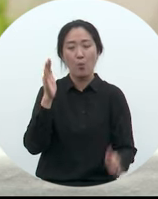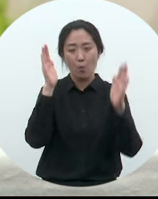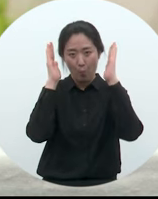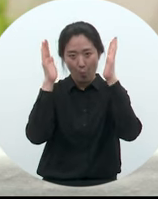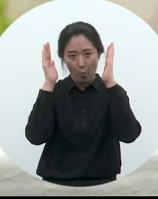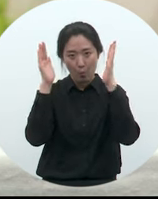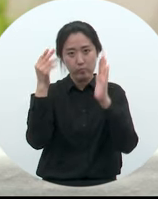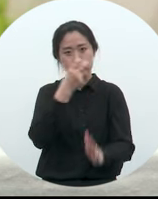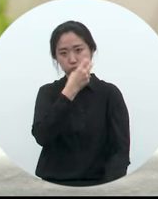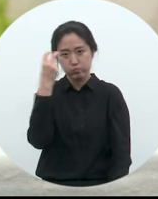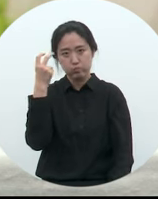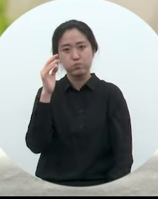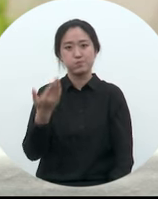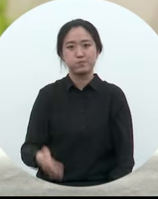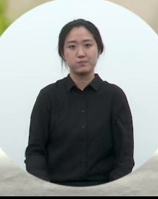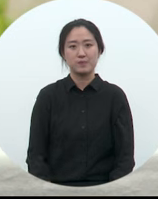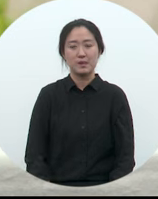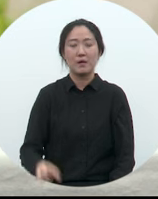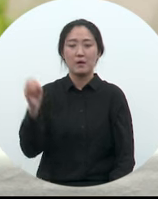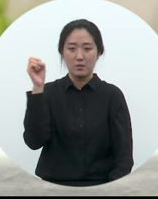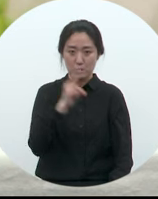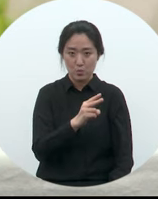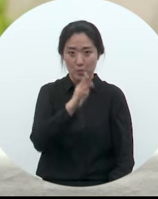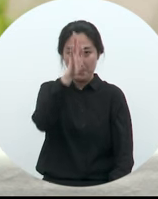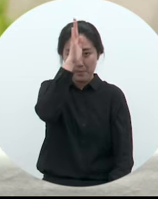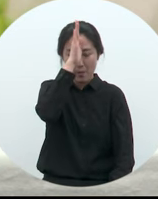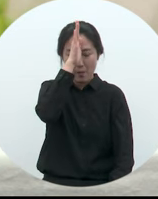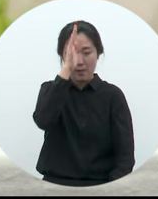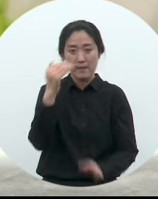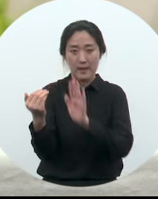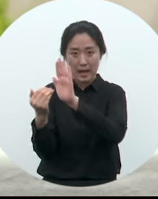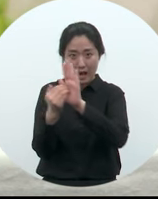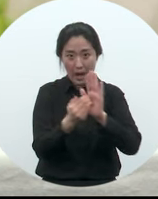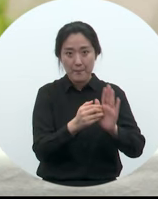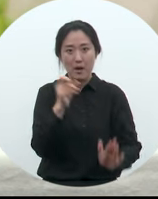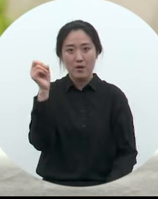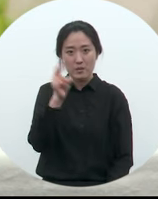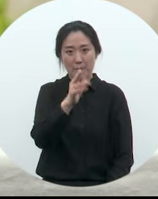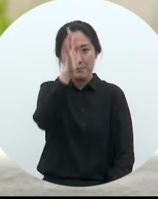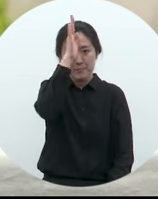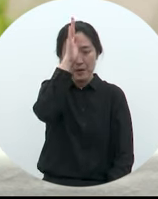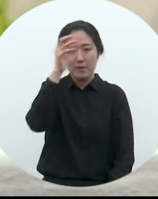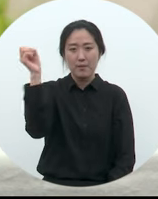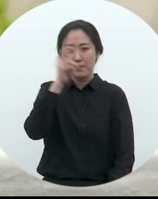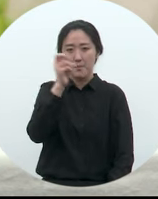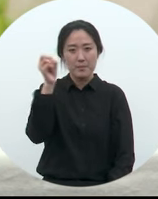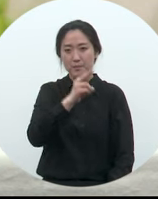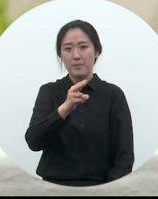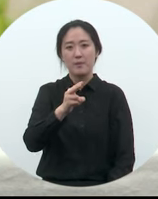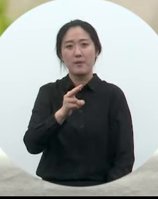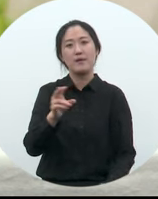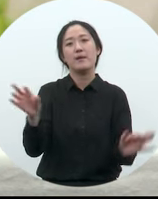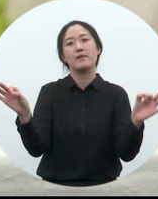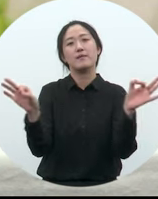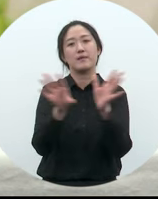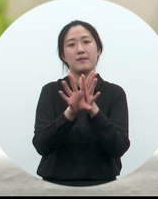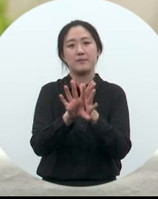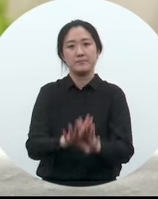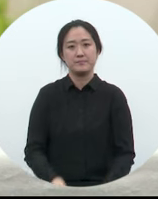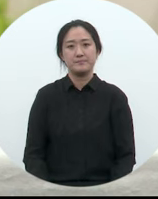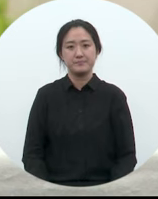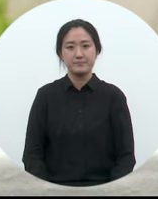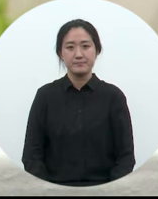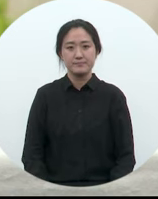아니라 학습 능력에도 도움이 되겠고요. 그리고 면역력을 증강시켜서 잔병 치레를 없애주게